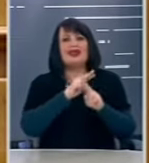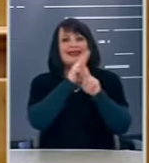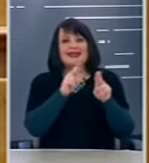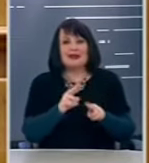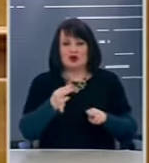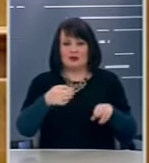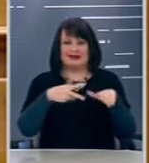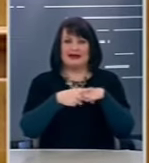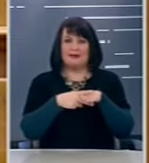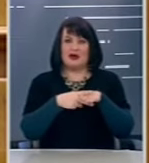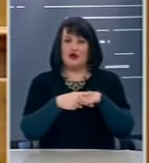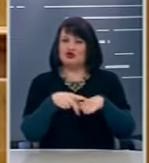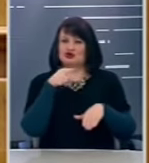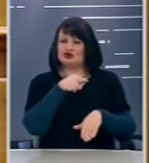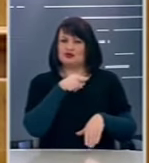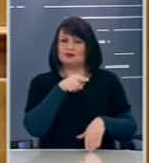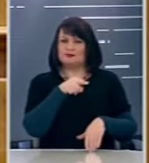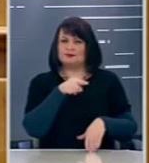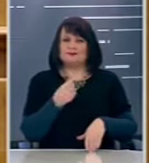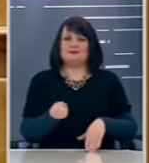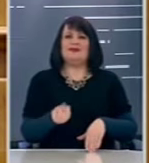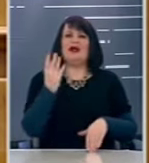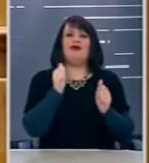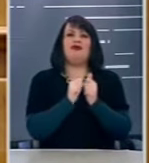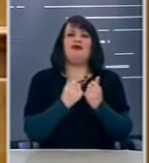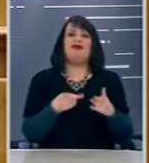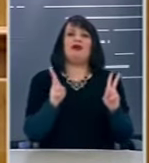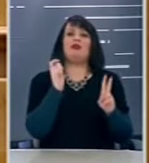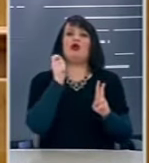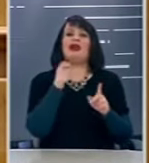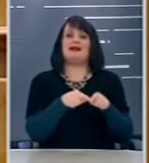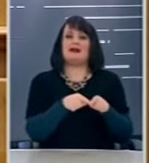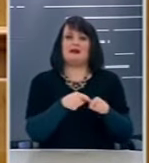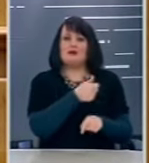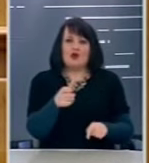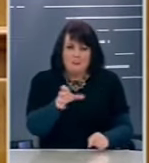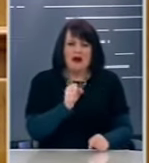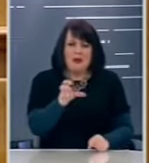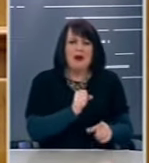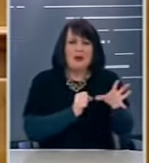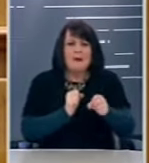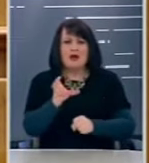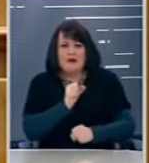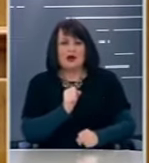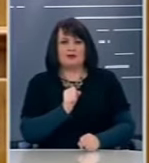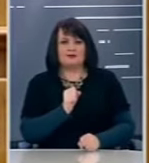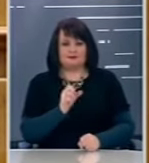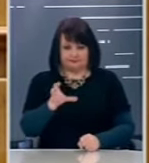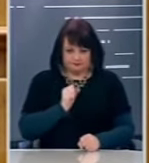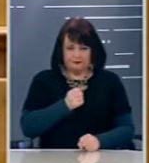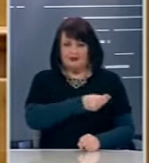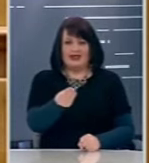Διεθνούς Νομισματικού Ταμείου, δηλαδή οι ακραία νεοφιλελεύθερες πολιτικές, μόνο να παίρνουνε, όχι να παίρνουν και να